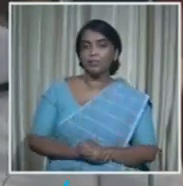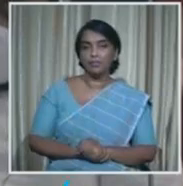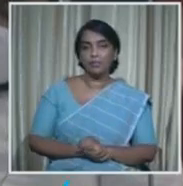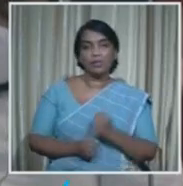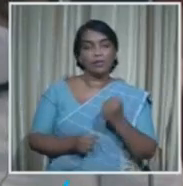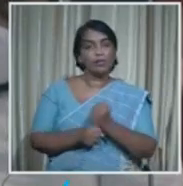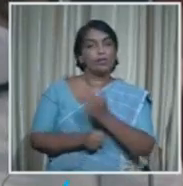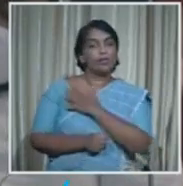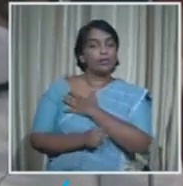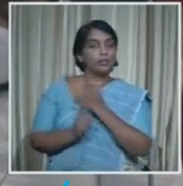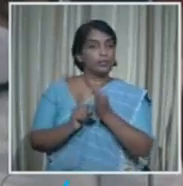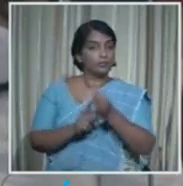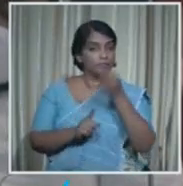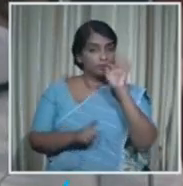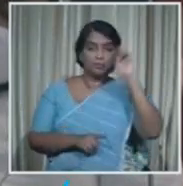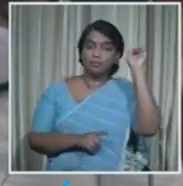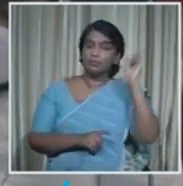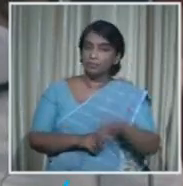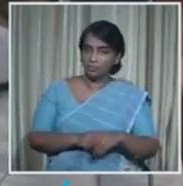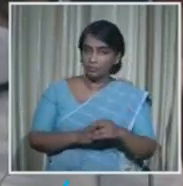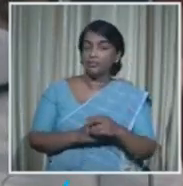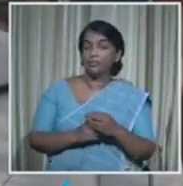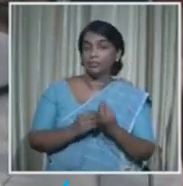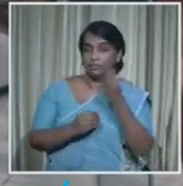ගෝඨාභය රාජපක්ෂ මැතිතුමා ජයග්‍රහණය කරවන්න